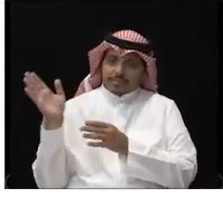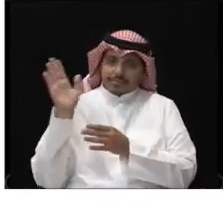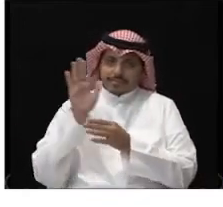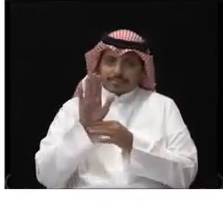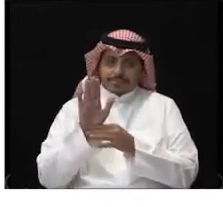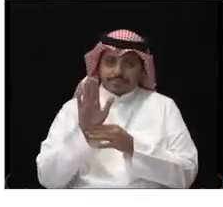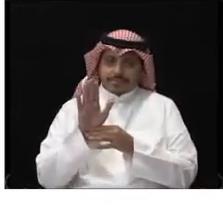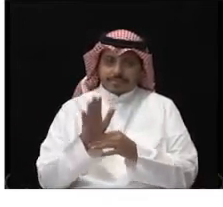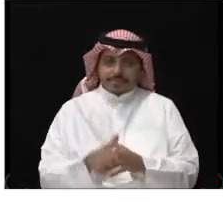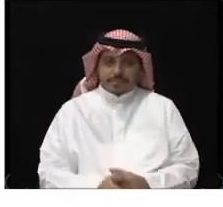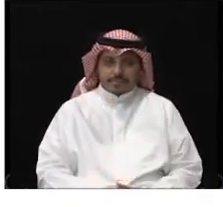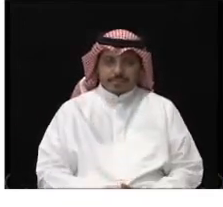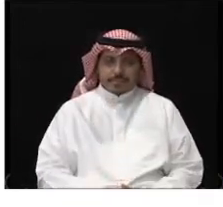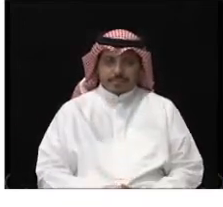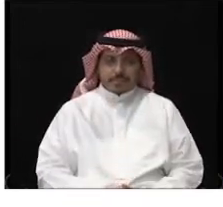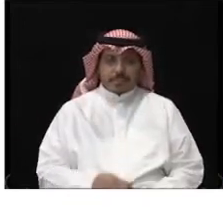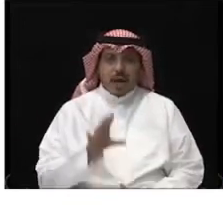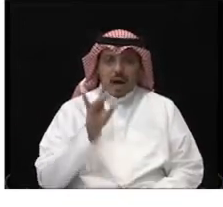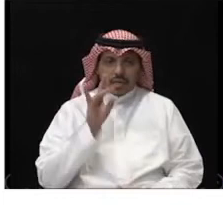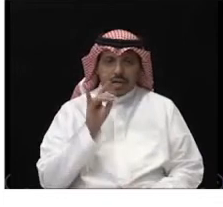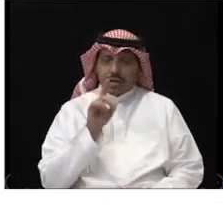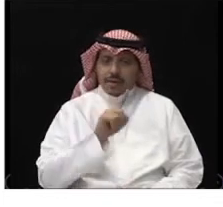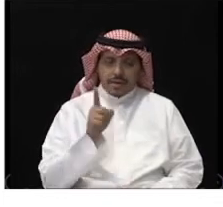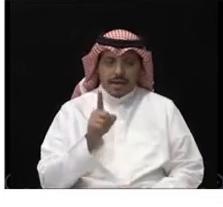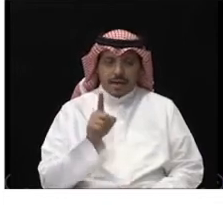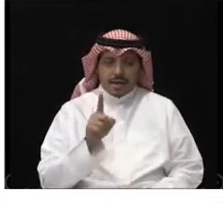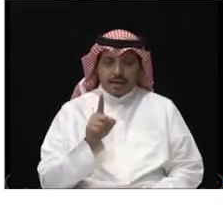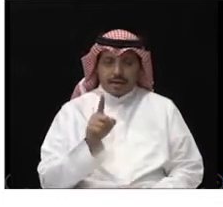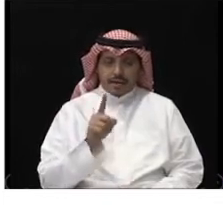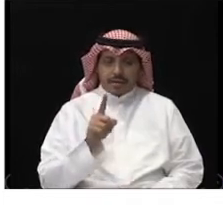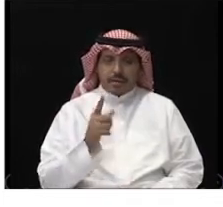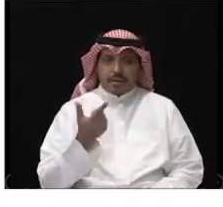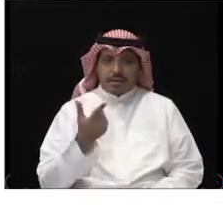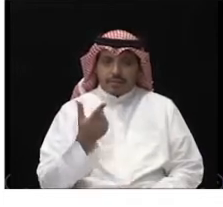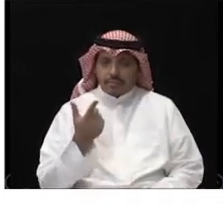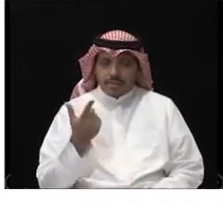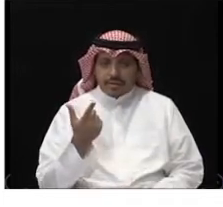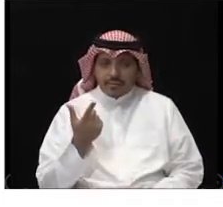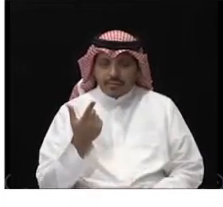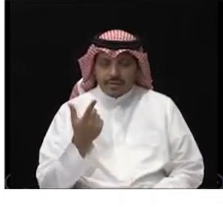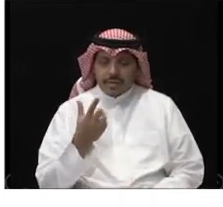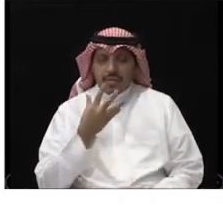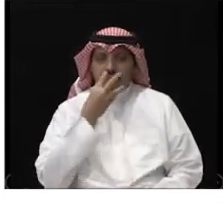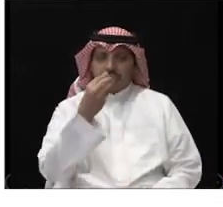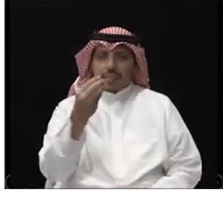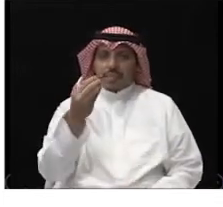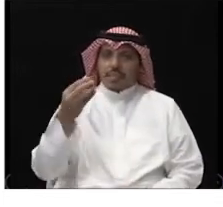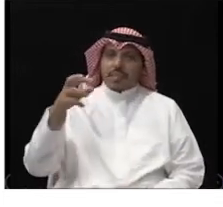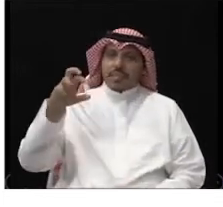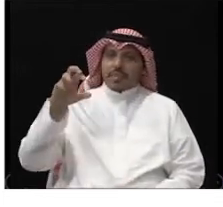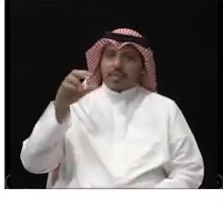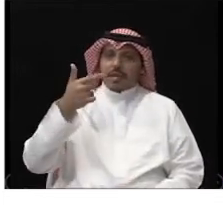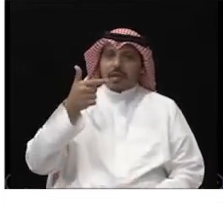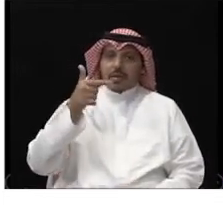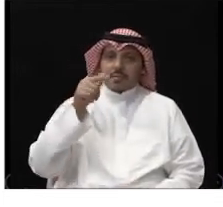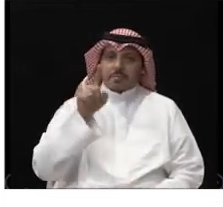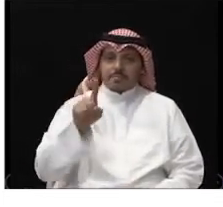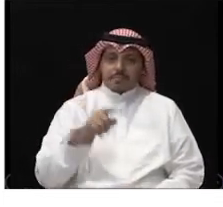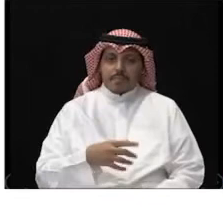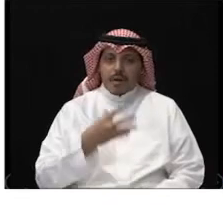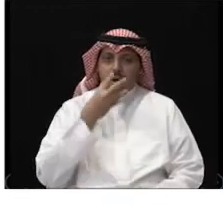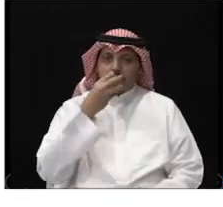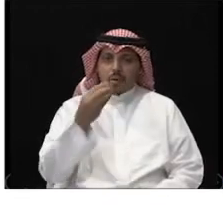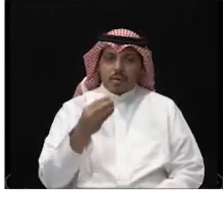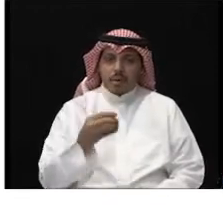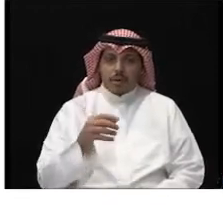طبعا ليست كلب ولكن صورة، أحسنتم، ذئب، صورة ذئب، والذئب